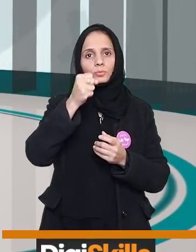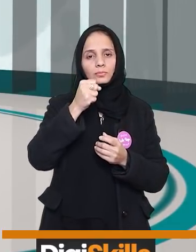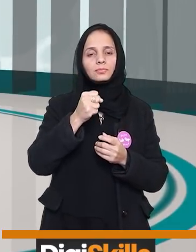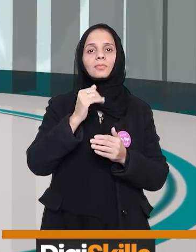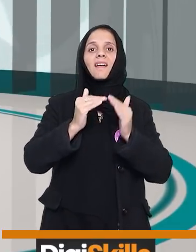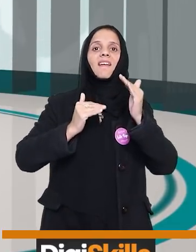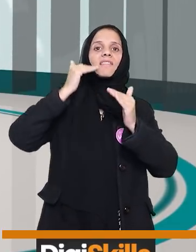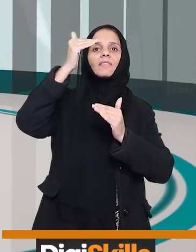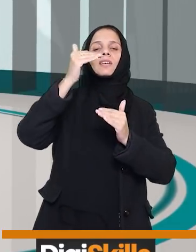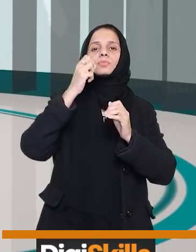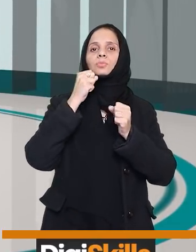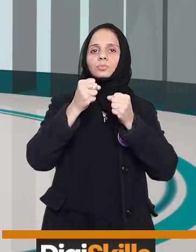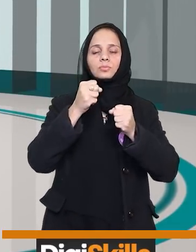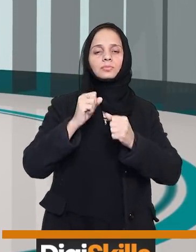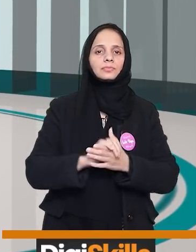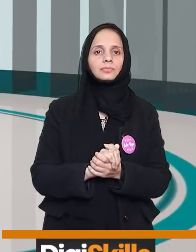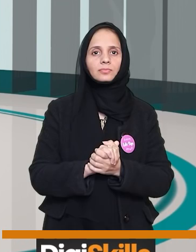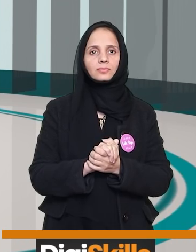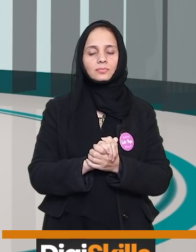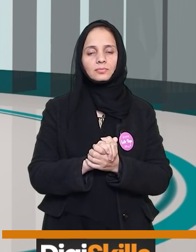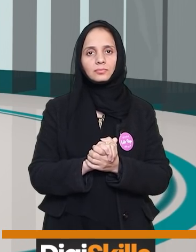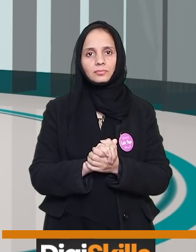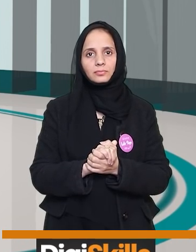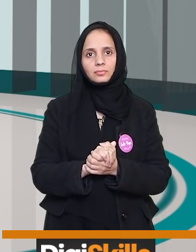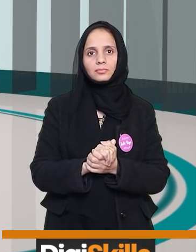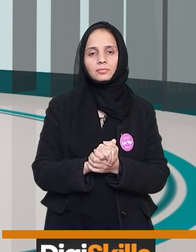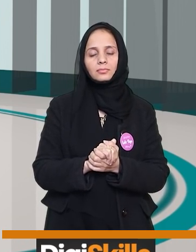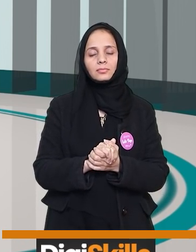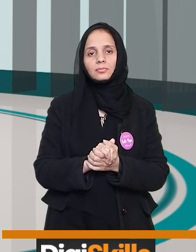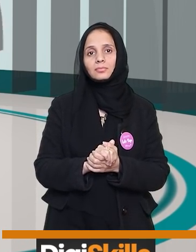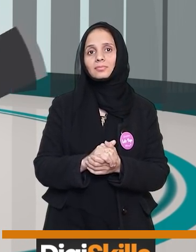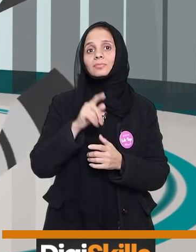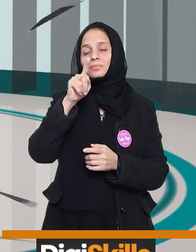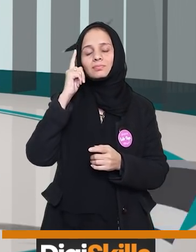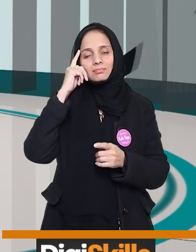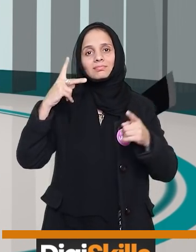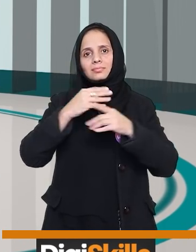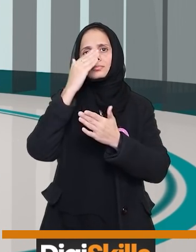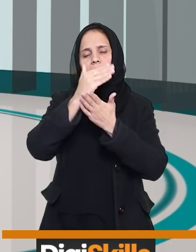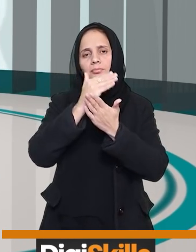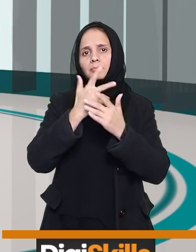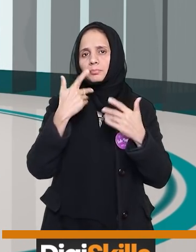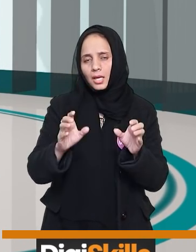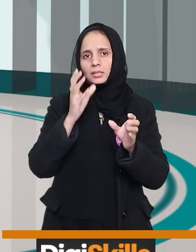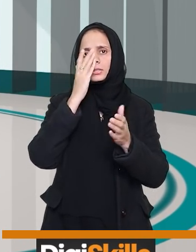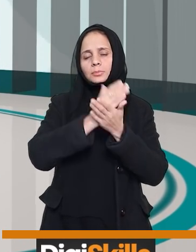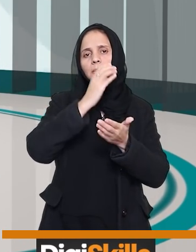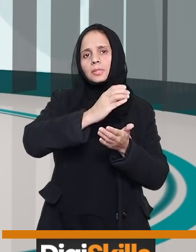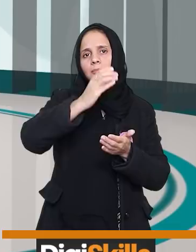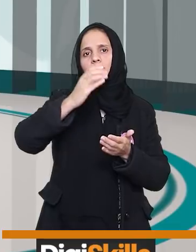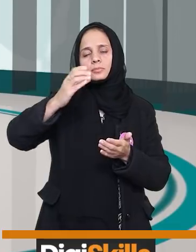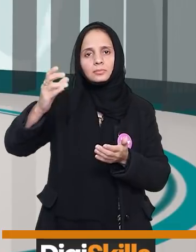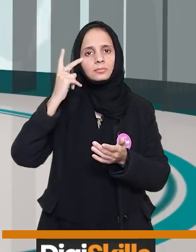گے you will never be able to successfully achieve at the objective. But when you break it down into different